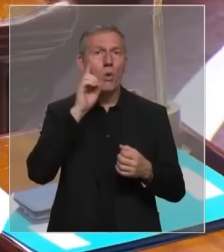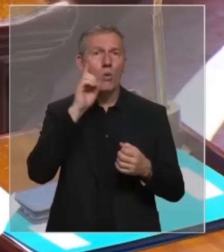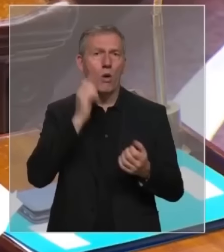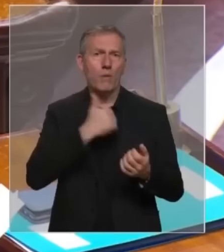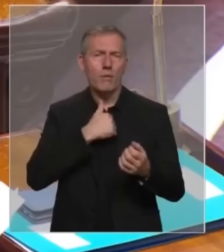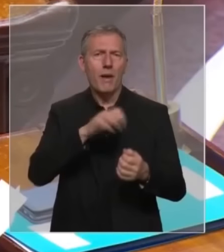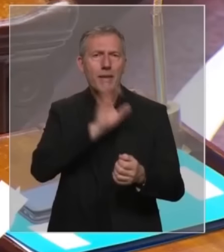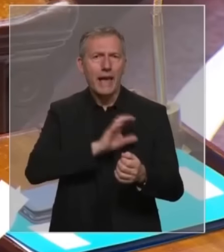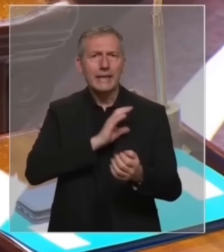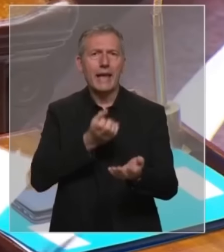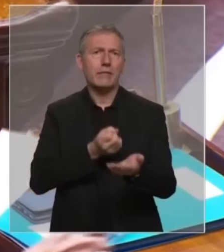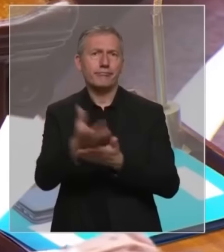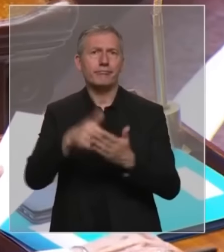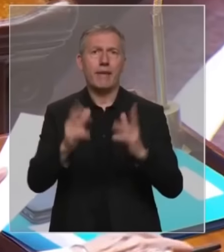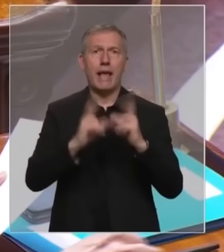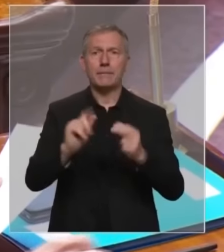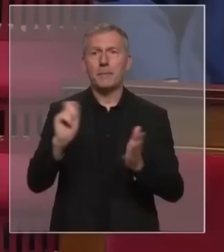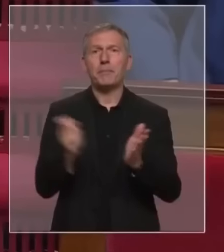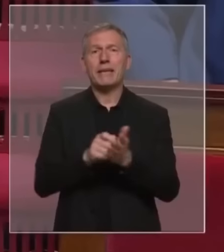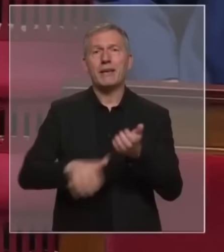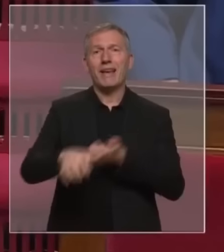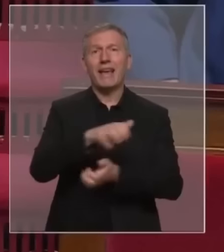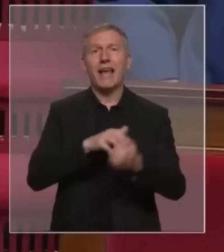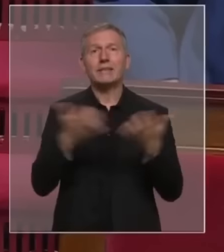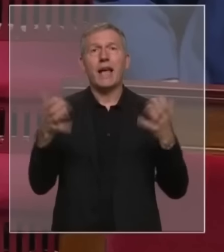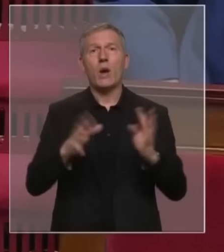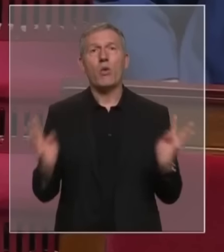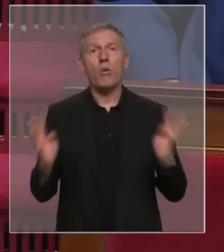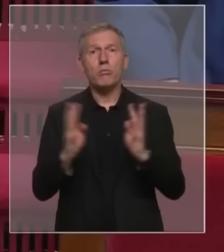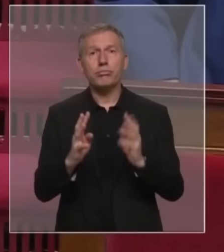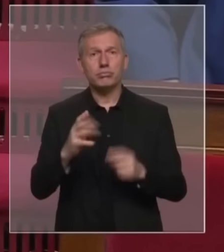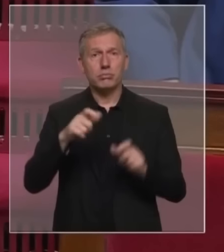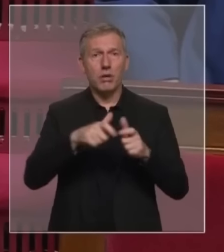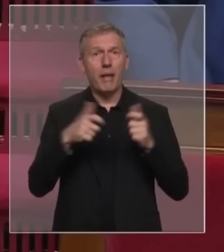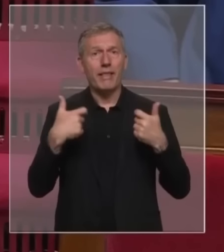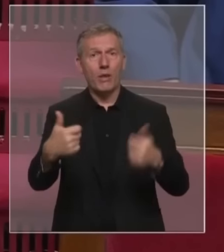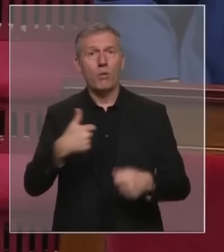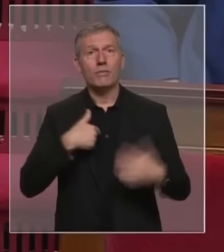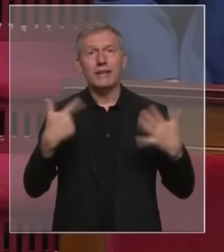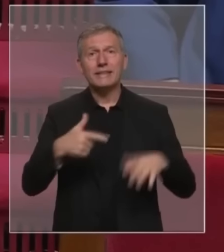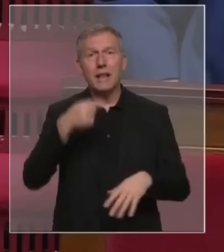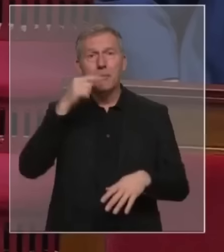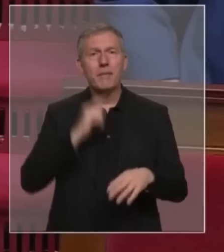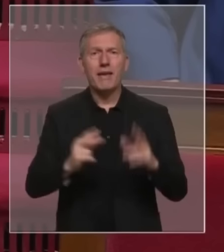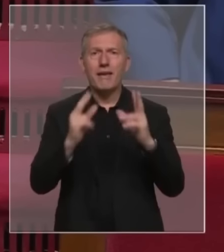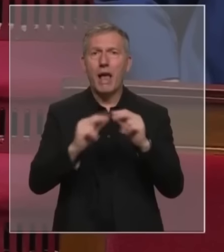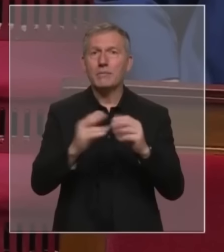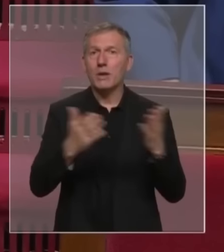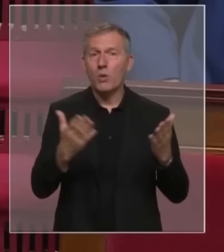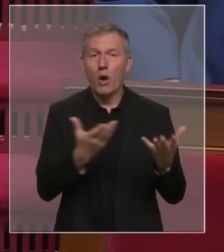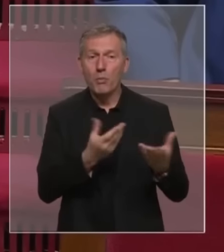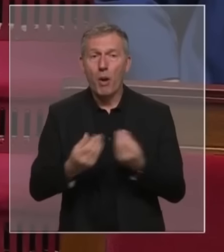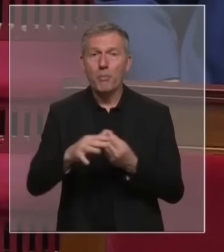tenté de vous expliquer lors de la réunion de crise à matigan le vendredi 17 mai où j'ai particulièrement insisté sur le fait que le peuple